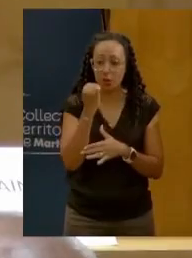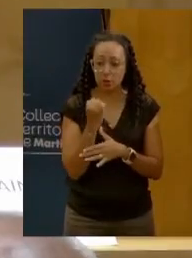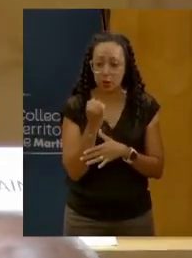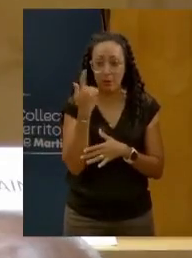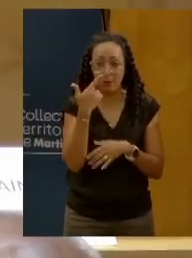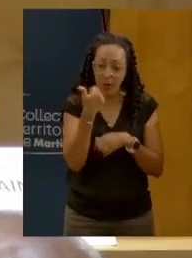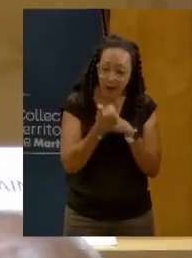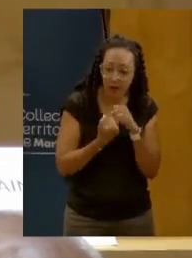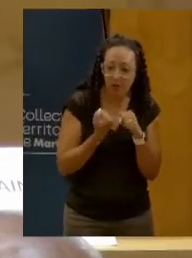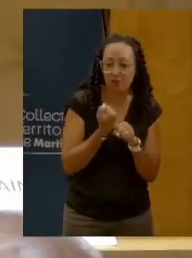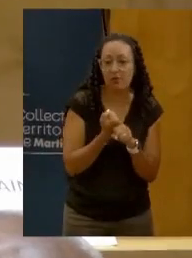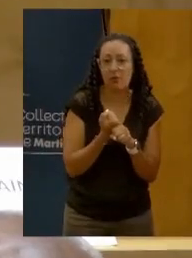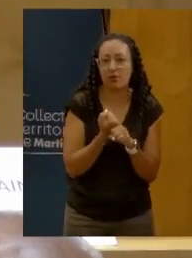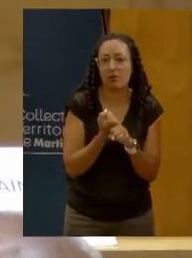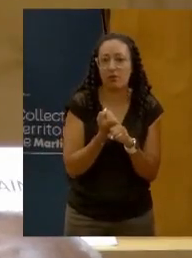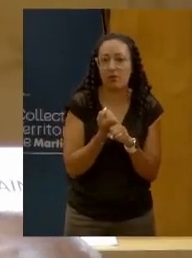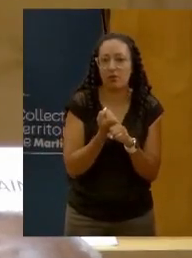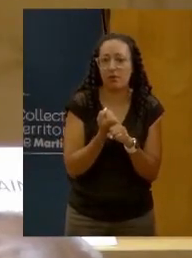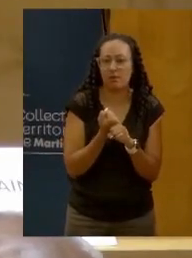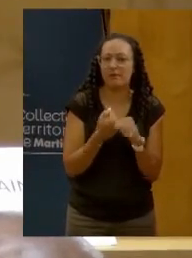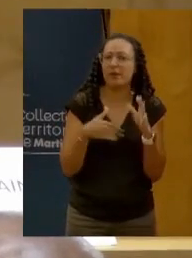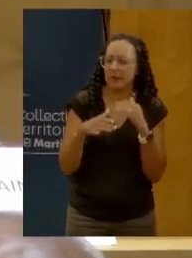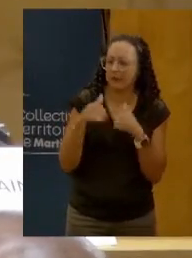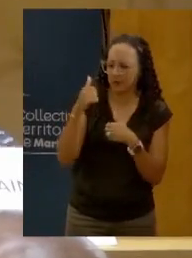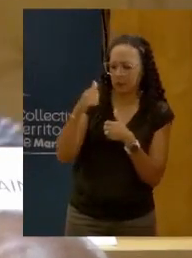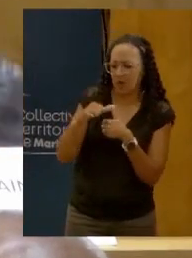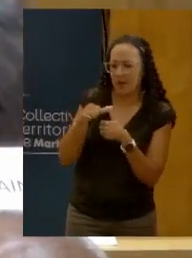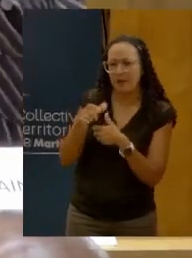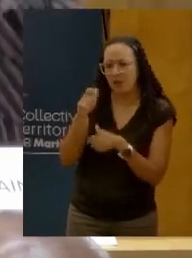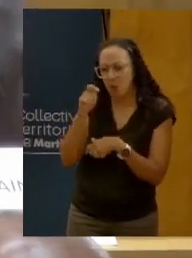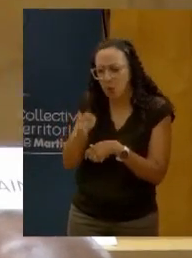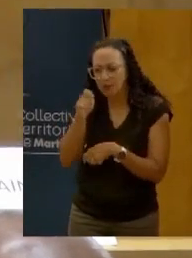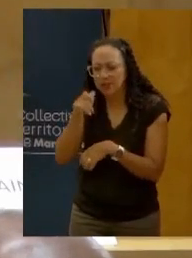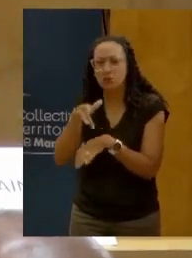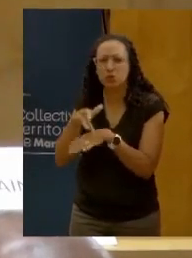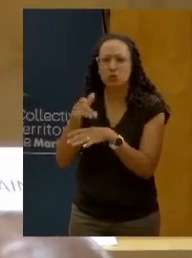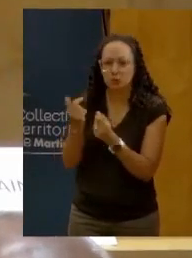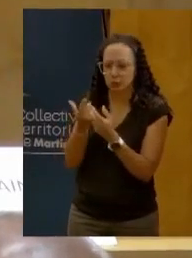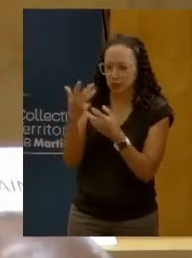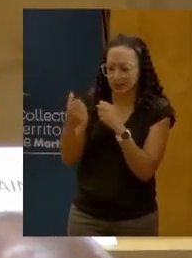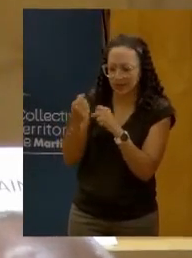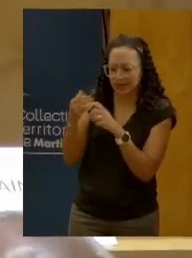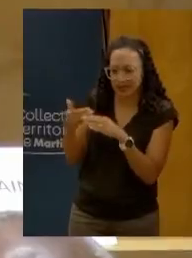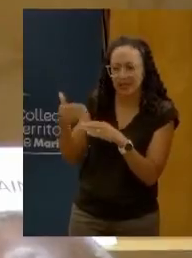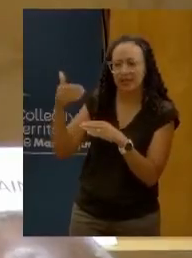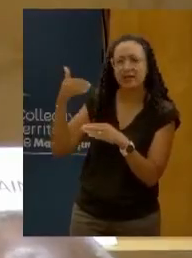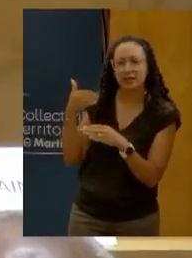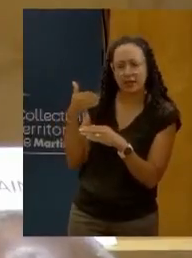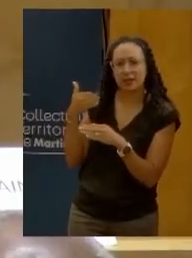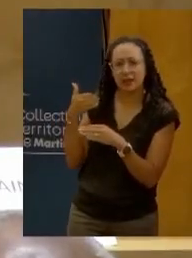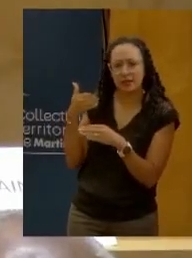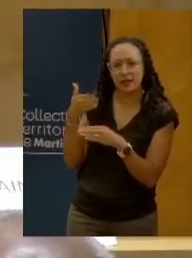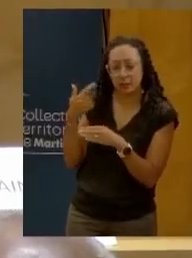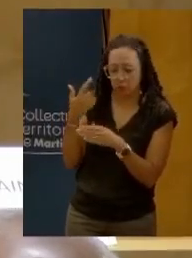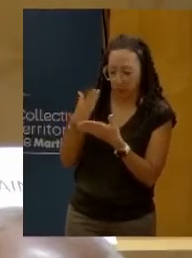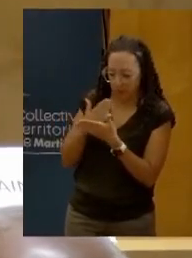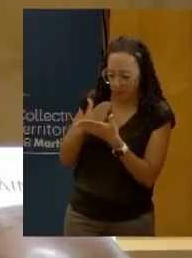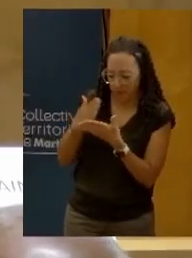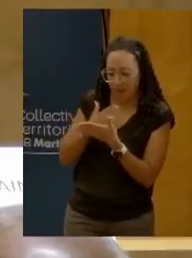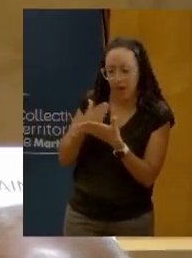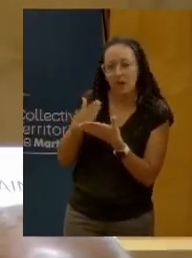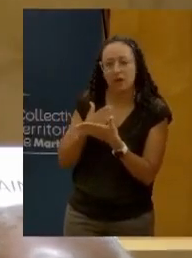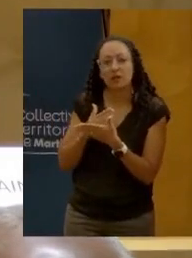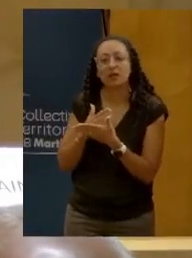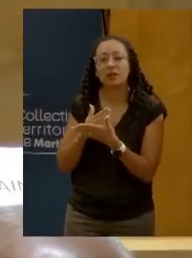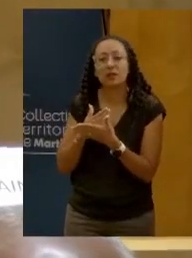an. Or, je me rappelle, un audit avait été fait il y a quelques années pour préparer